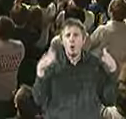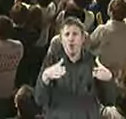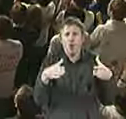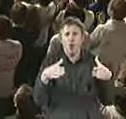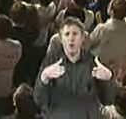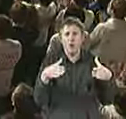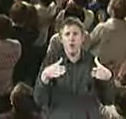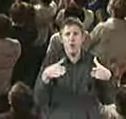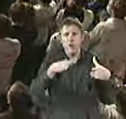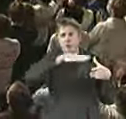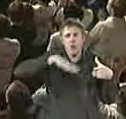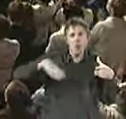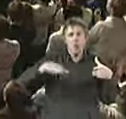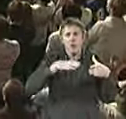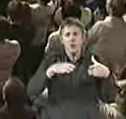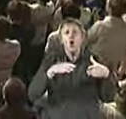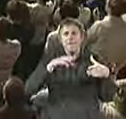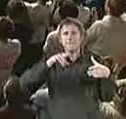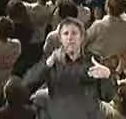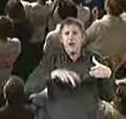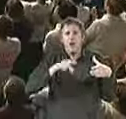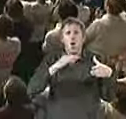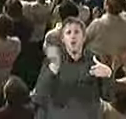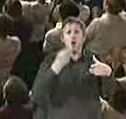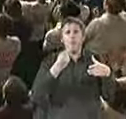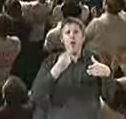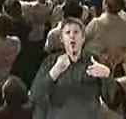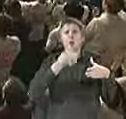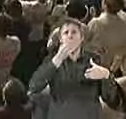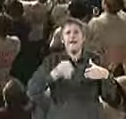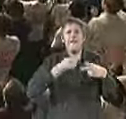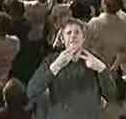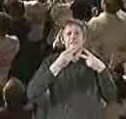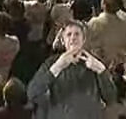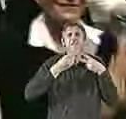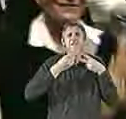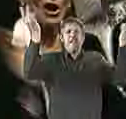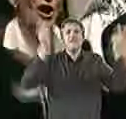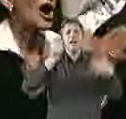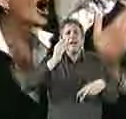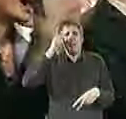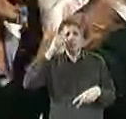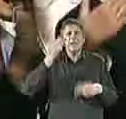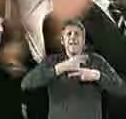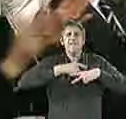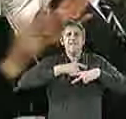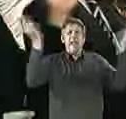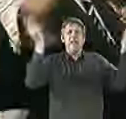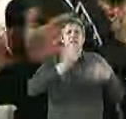alors à ce moment-là, nous pourrons dire « Vive la République et vive la France !»